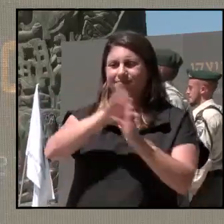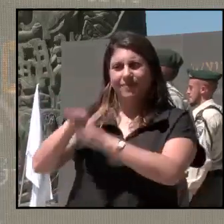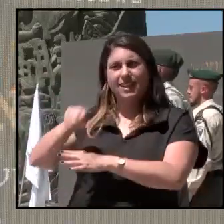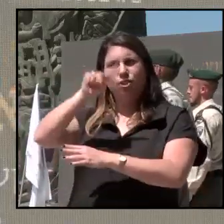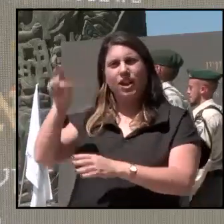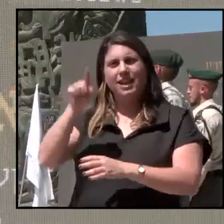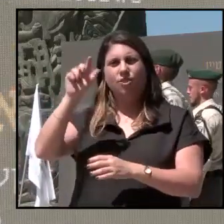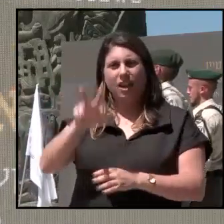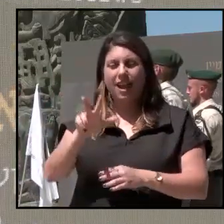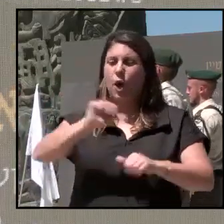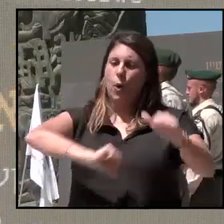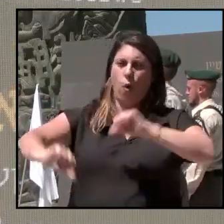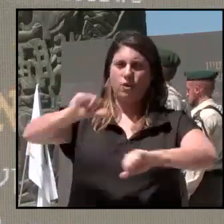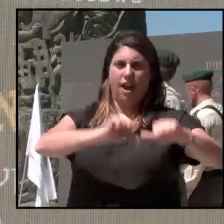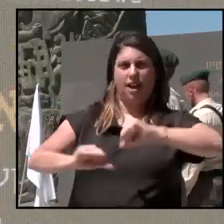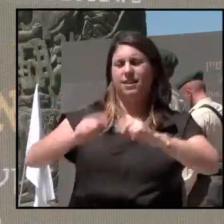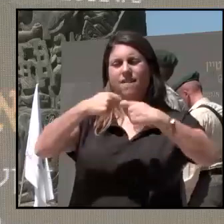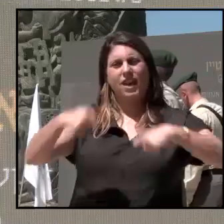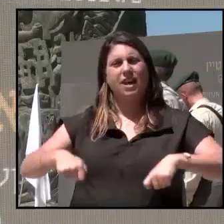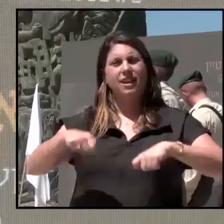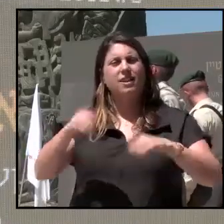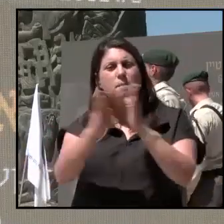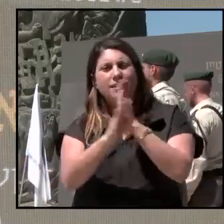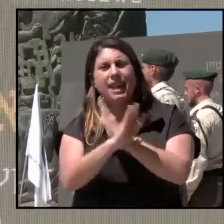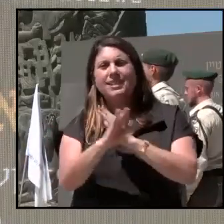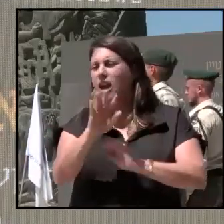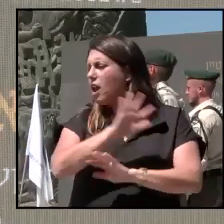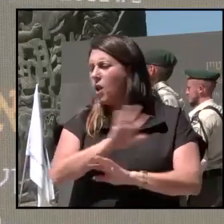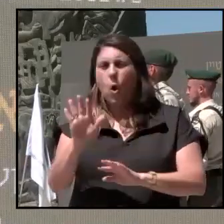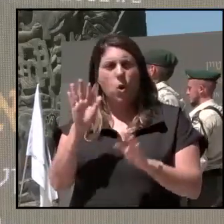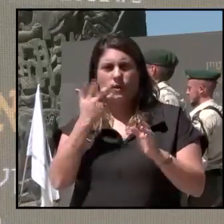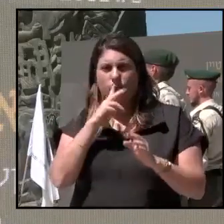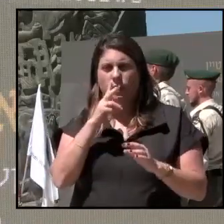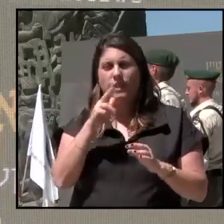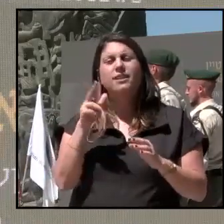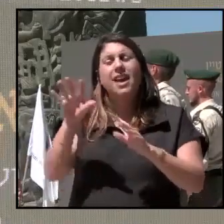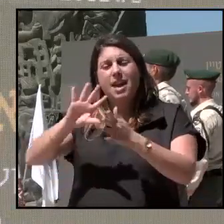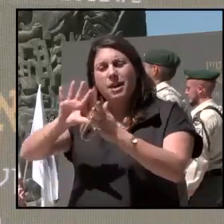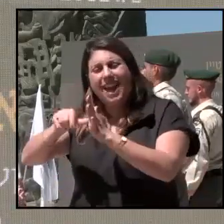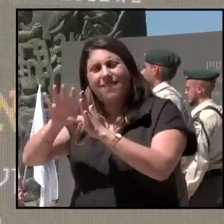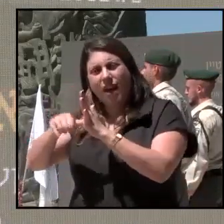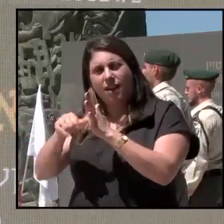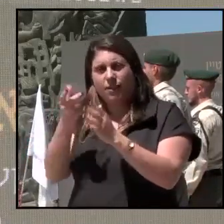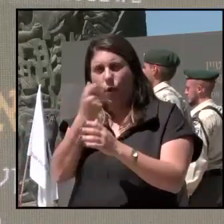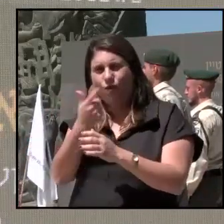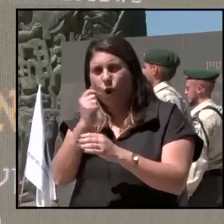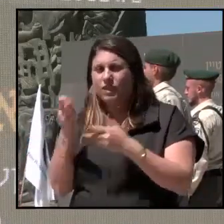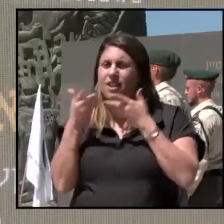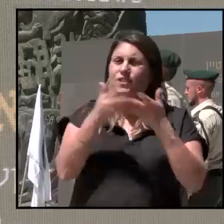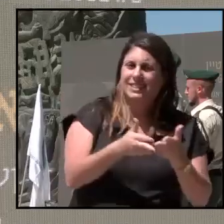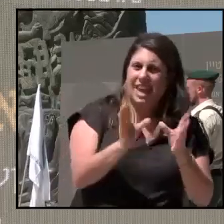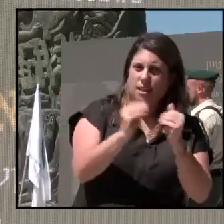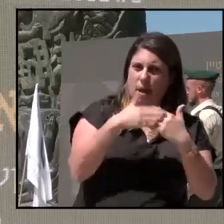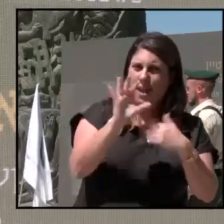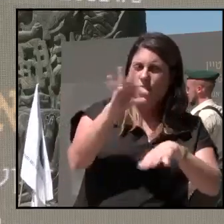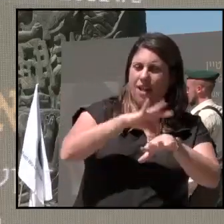צ'רניאק, רוקחת וחברה במחתרת האנטי-ציונית, גנבה תרופות מבית המרקחת בו עבדה בגטו אנטופול וסייעה בידי בעלה